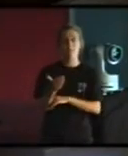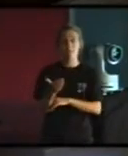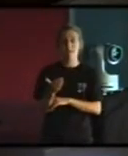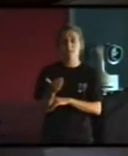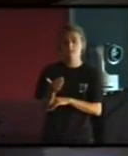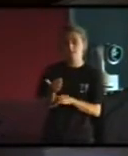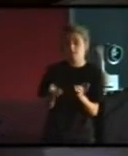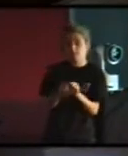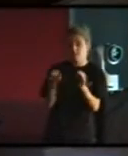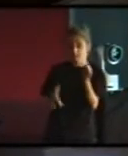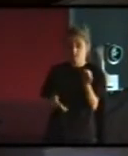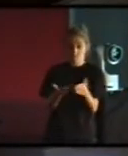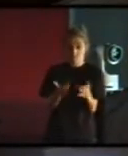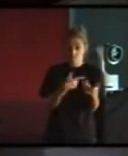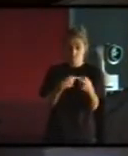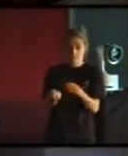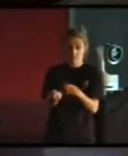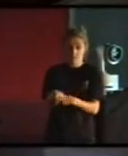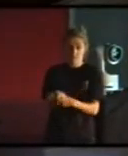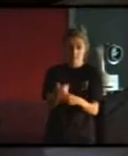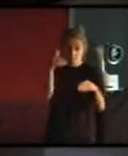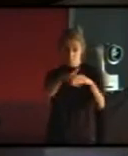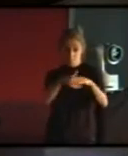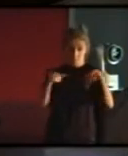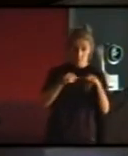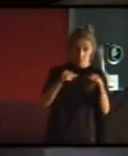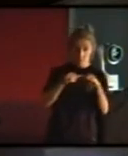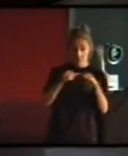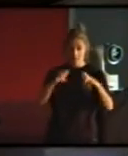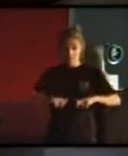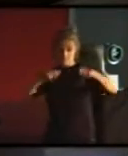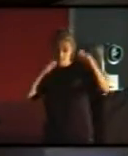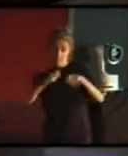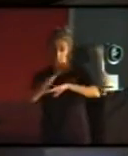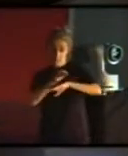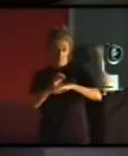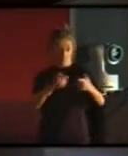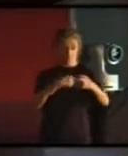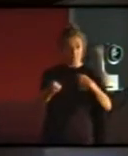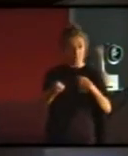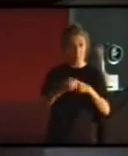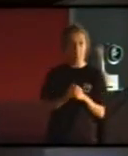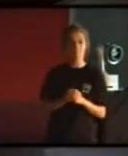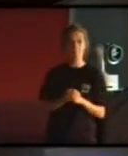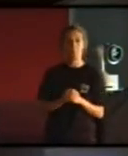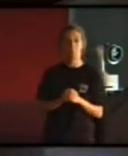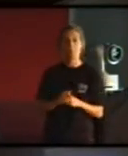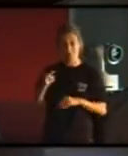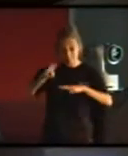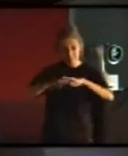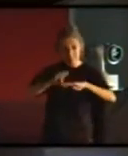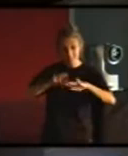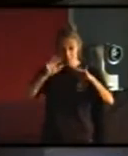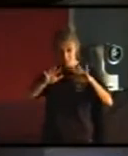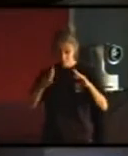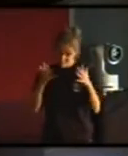l'inadéquation entre la programmation et l'objet. La situation est bloquée. Pourtant, il y avait une demande forte du quartier pour